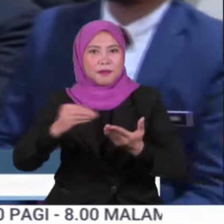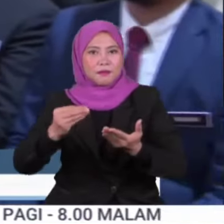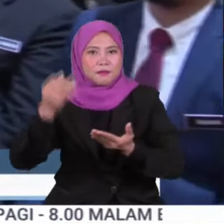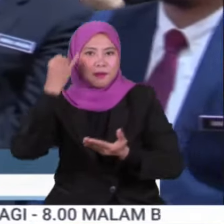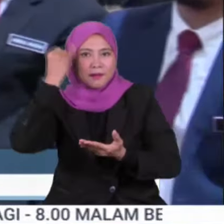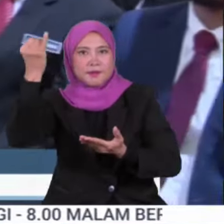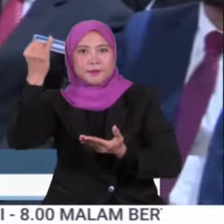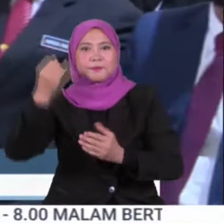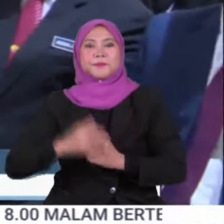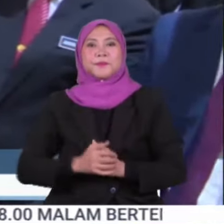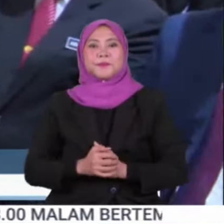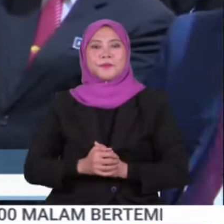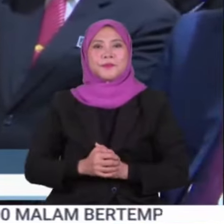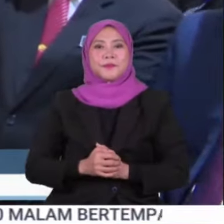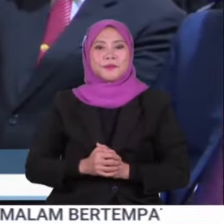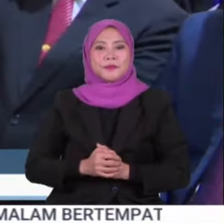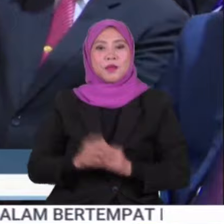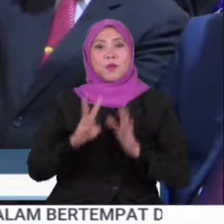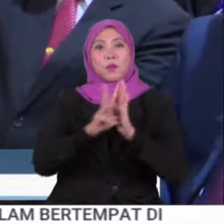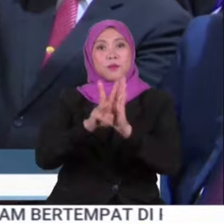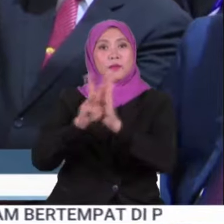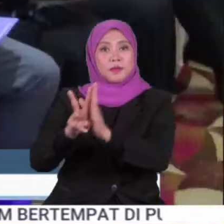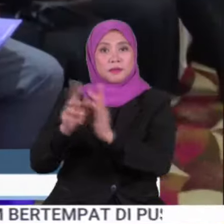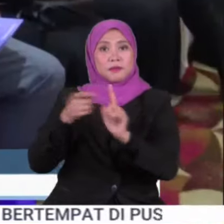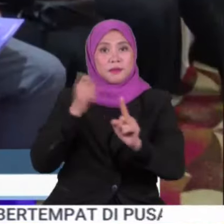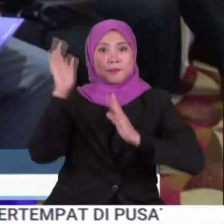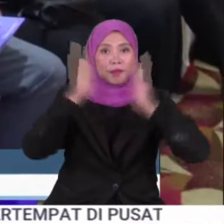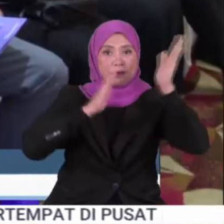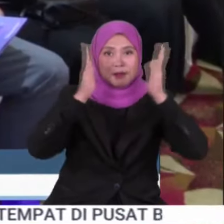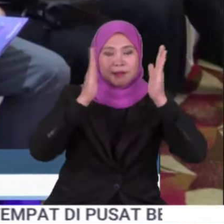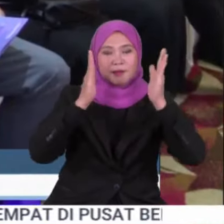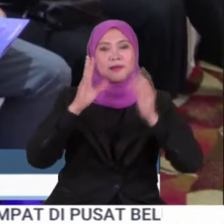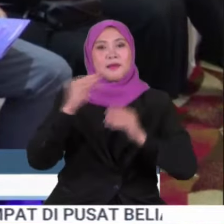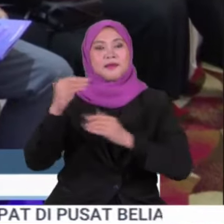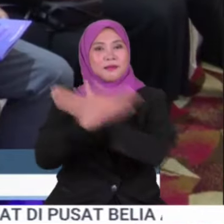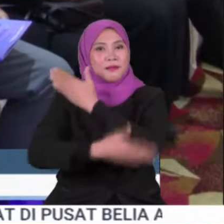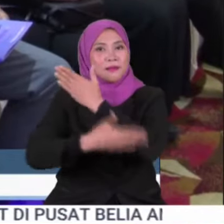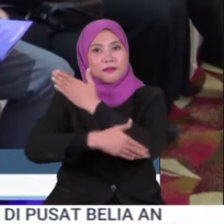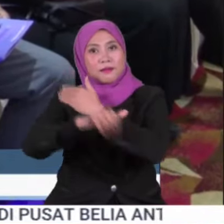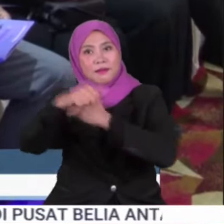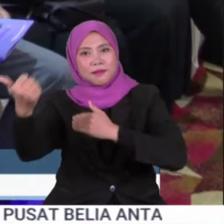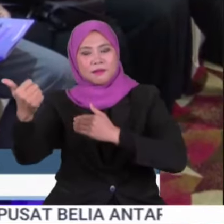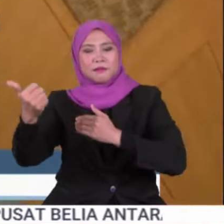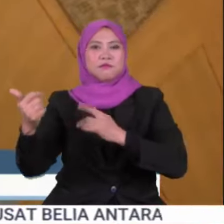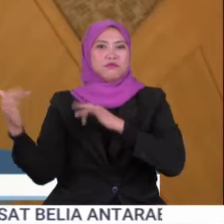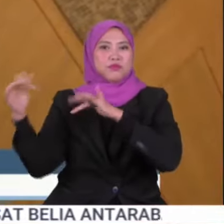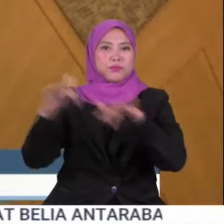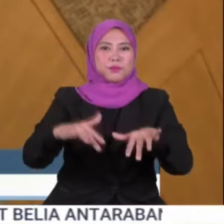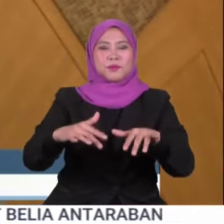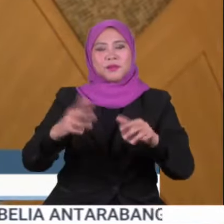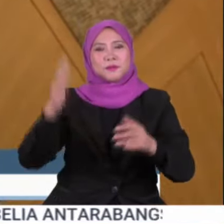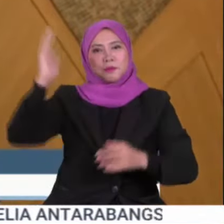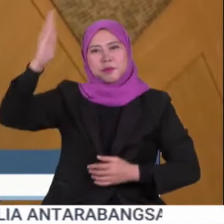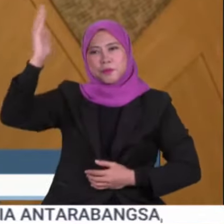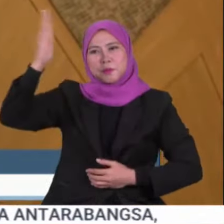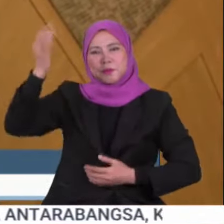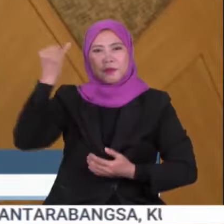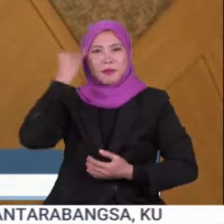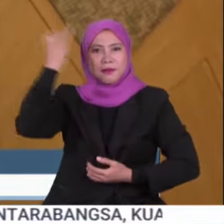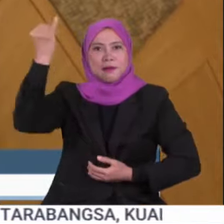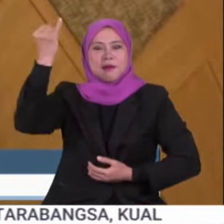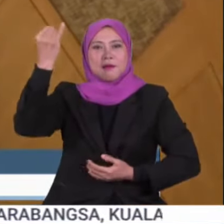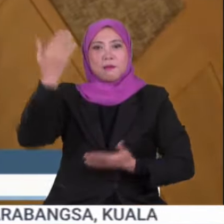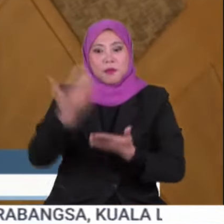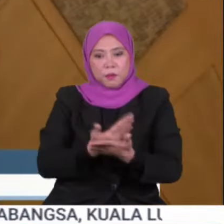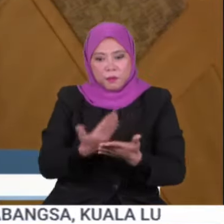idea. Menerusi penyertaan delegasi dari Malaysia dan pelbagai negara lain, persidangan tersebut akan mencetuskan idea-idea